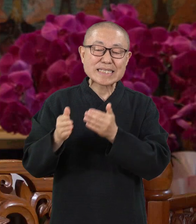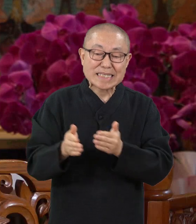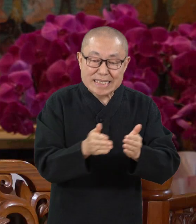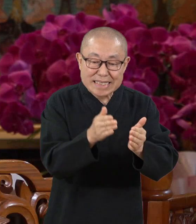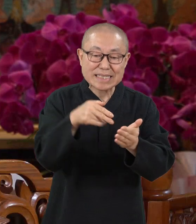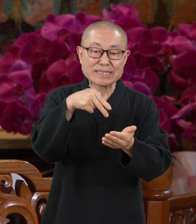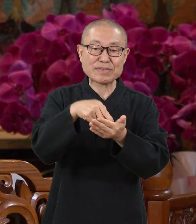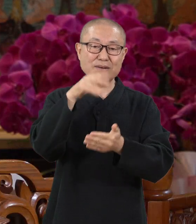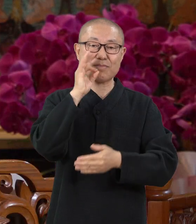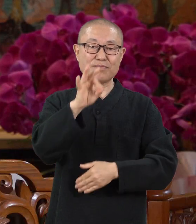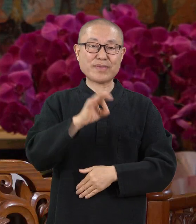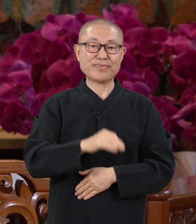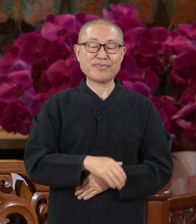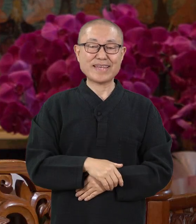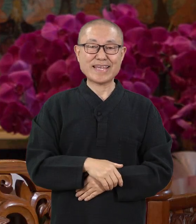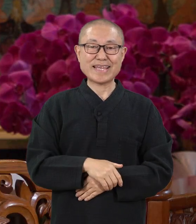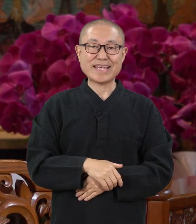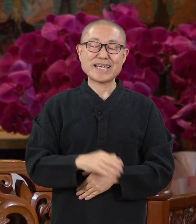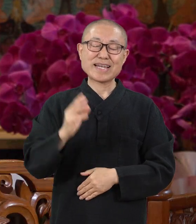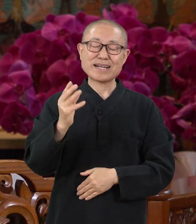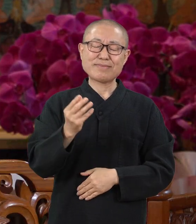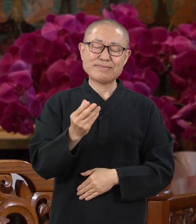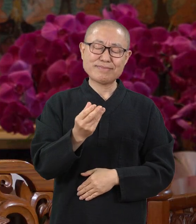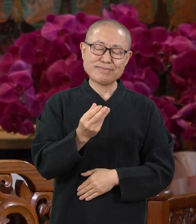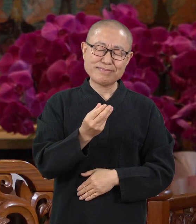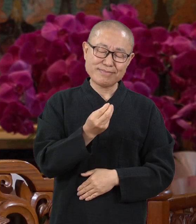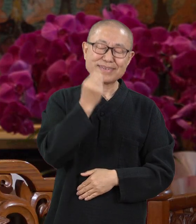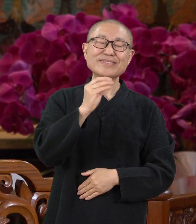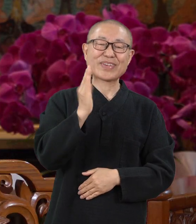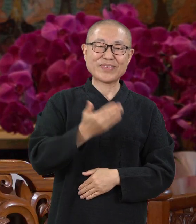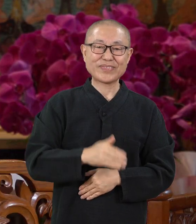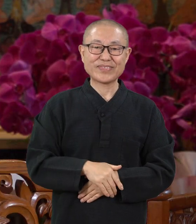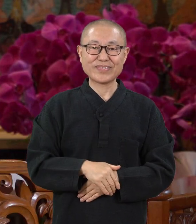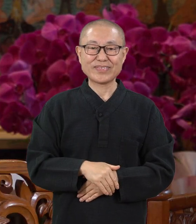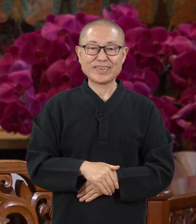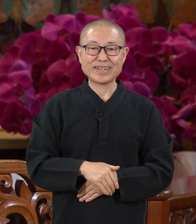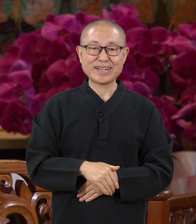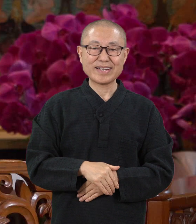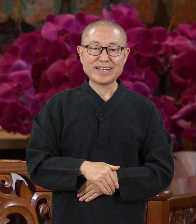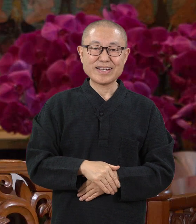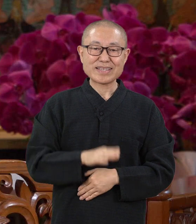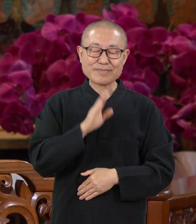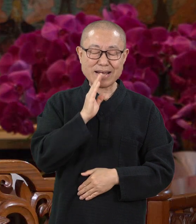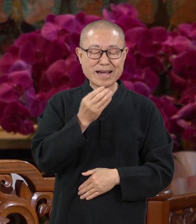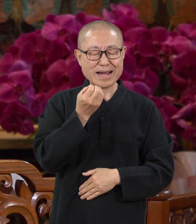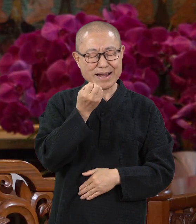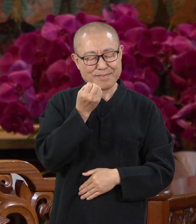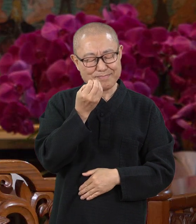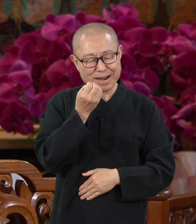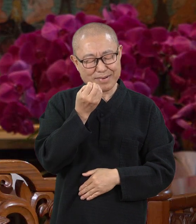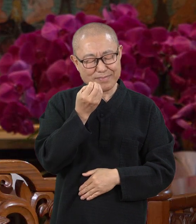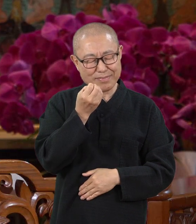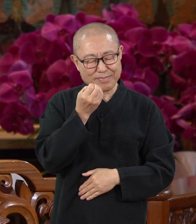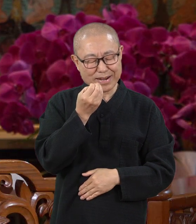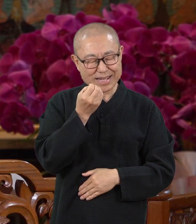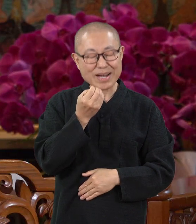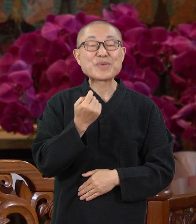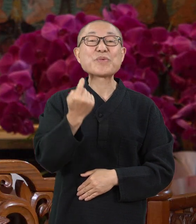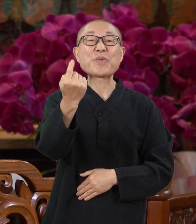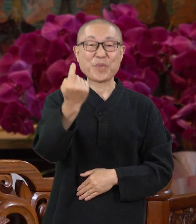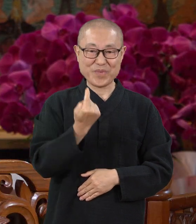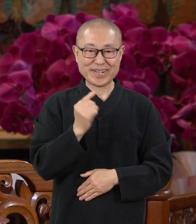나아가면 더 거룩한 것이, 더 오묘한 것이 우리들 앞에